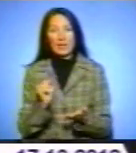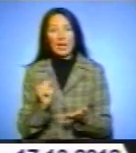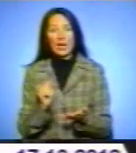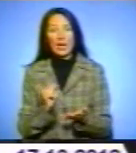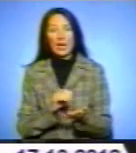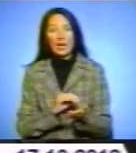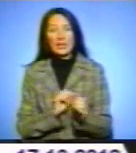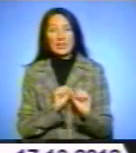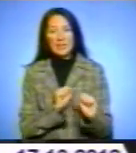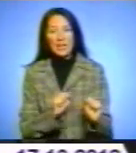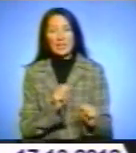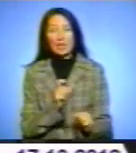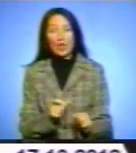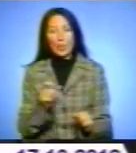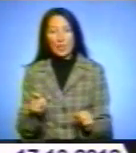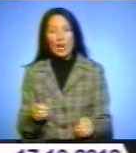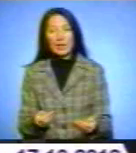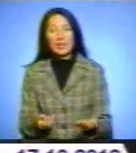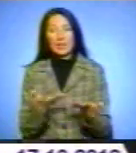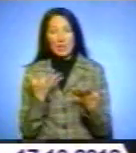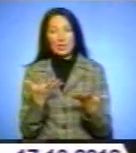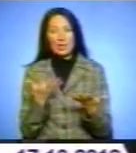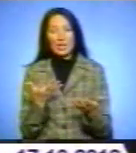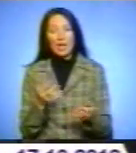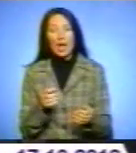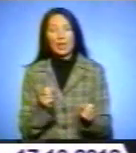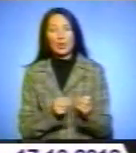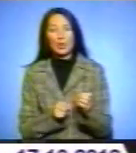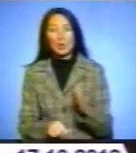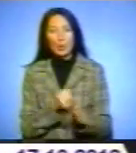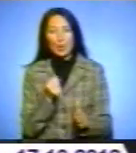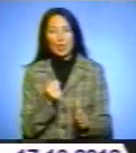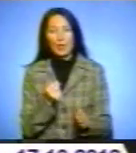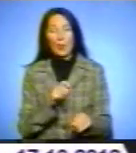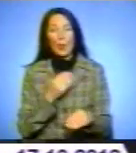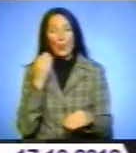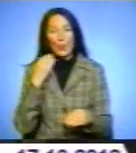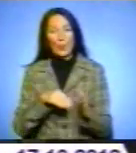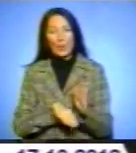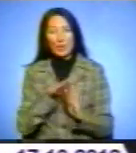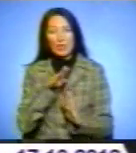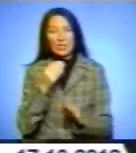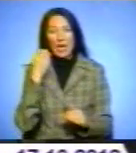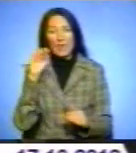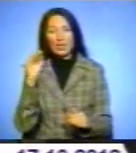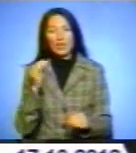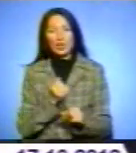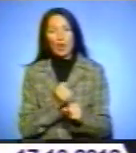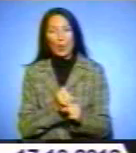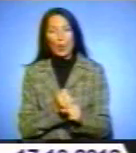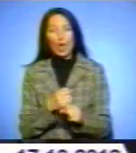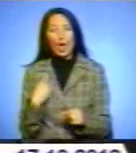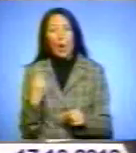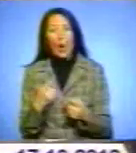громадян, на розкриття злочинів, на підвищення ефективності роботи